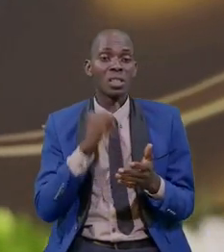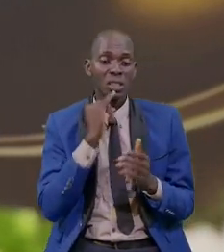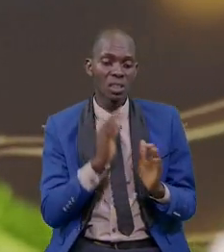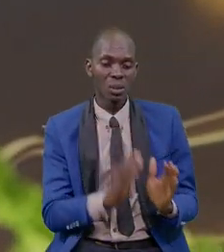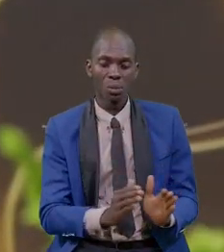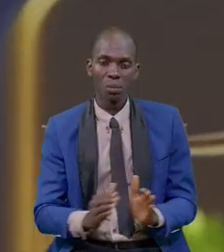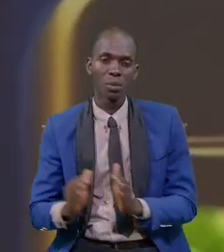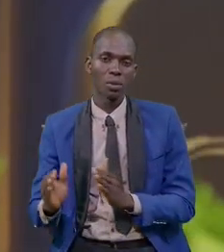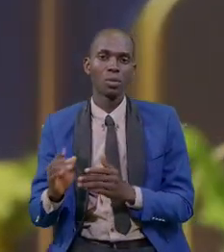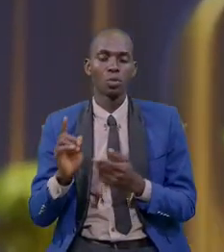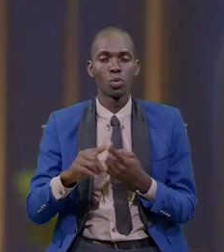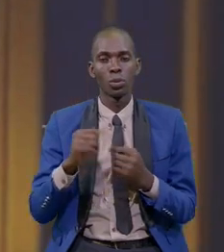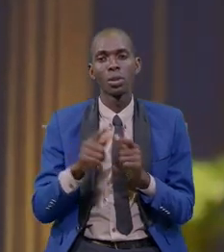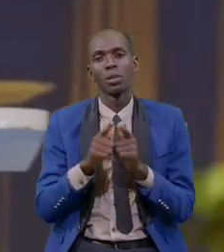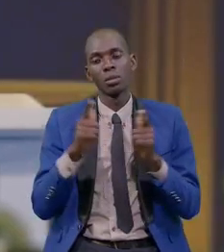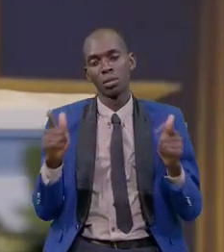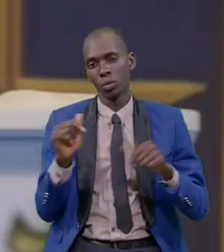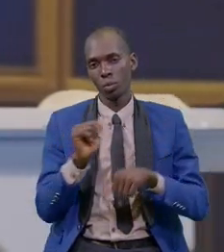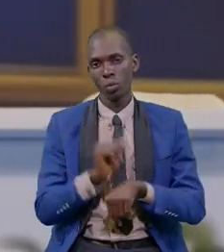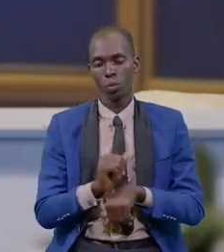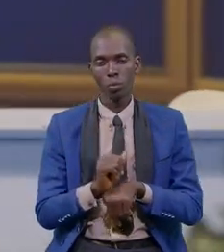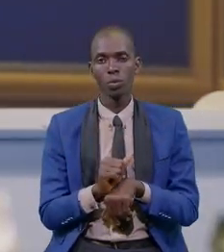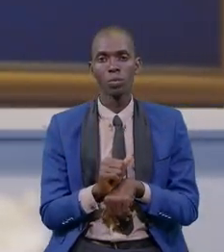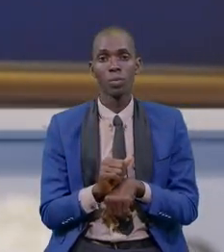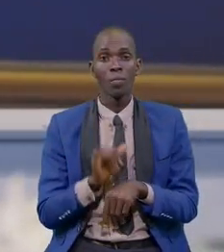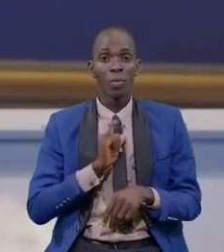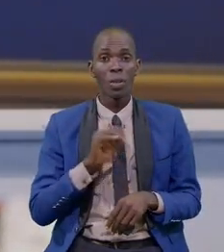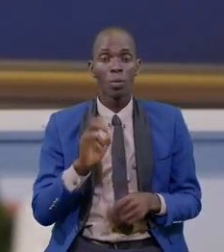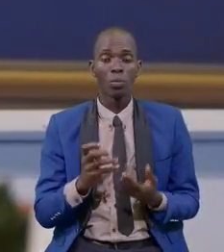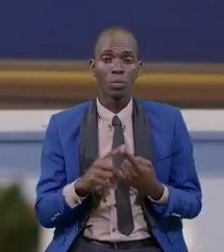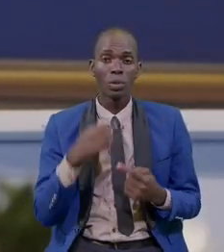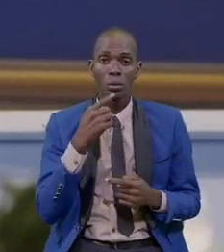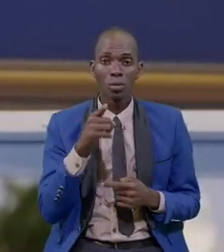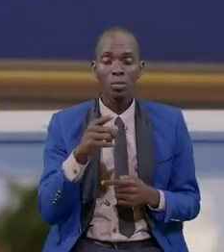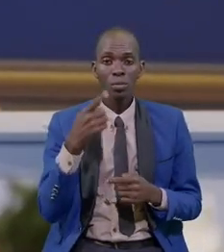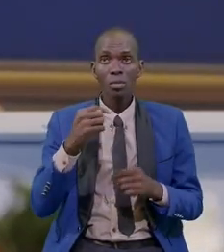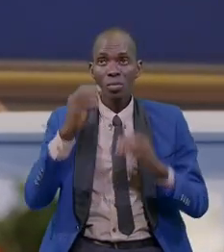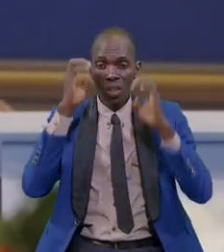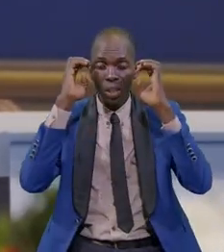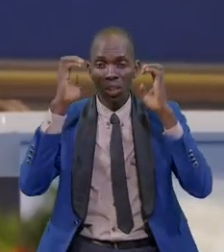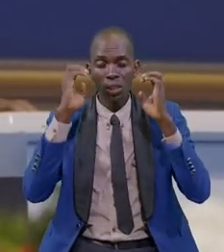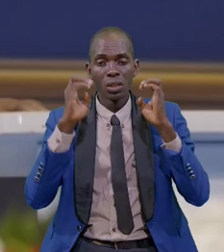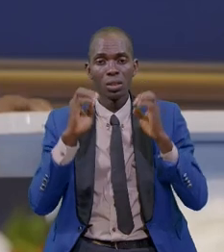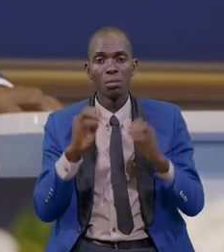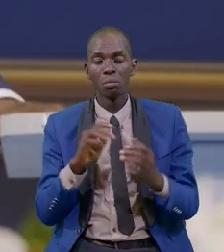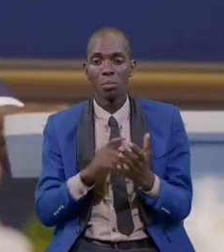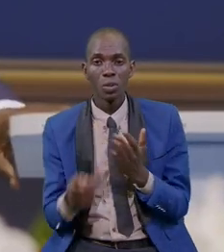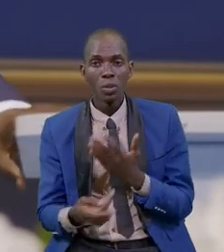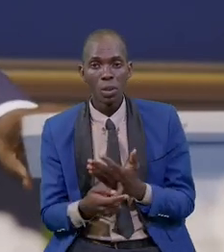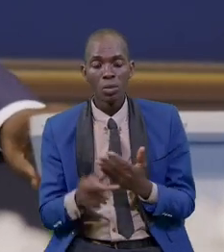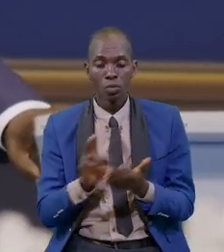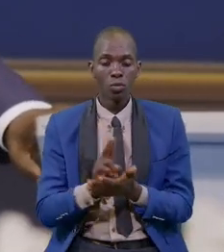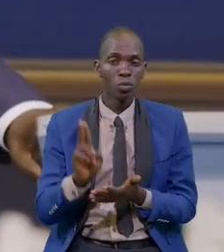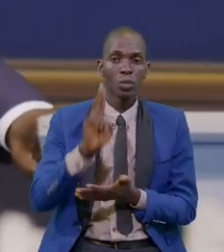dois vous le dire clairement que le système d'éducation dans les universités ont